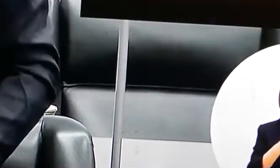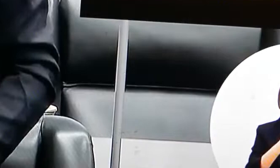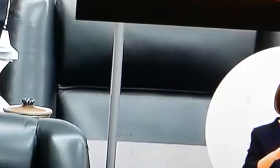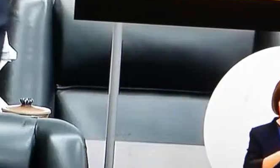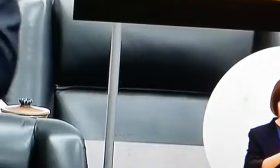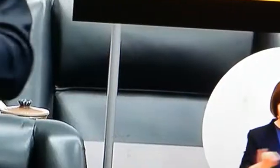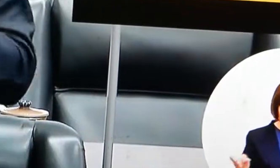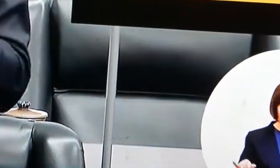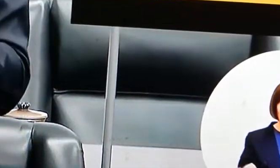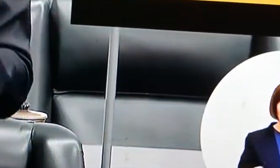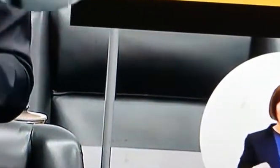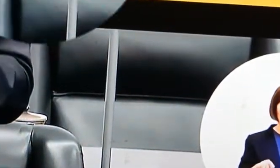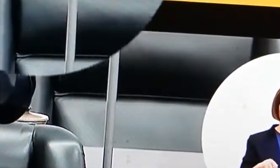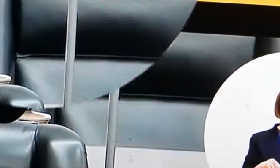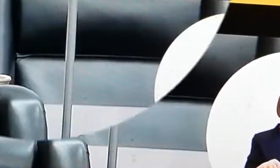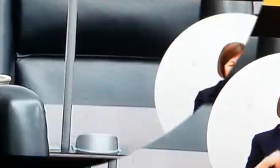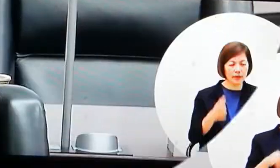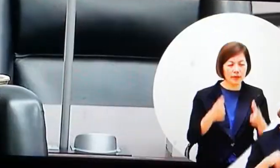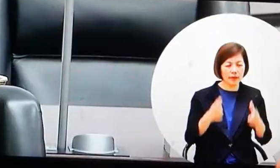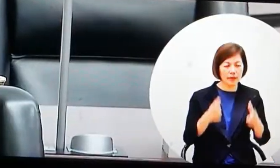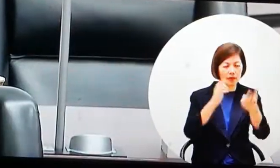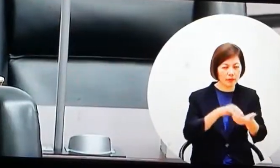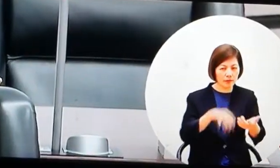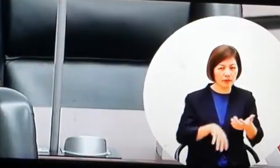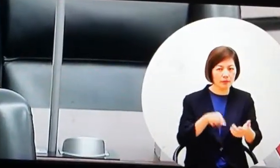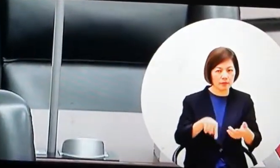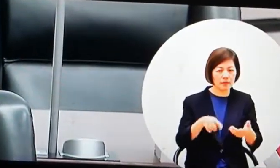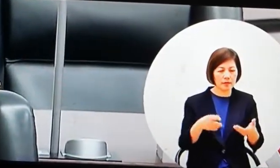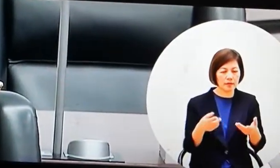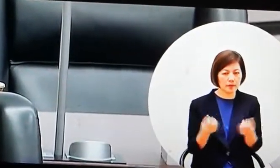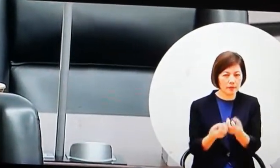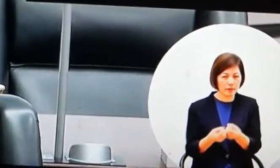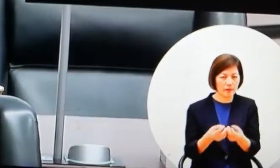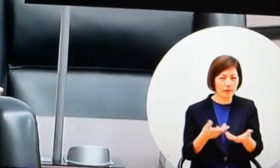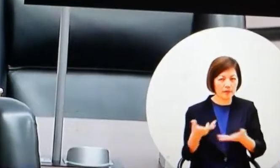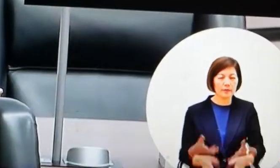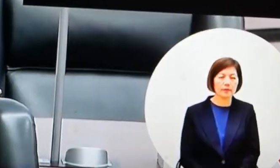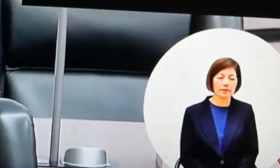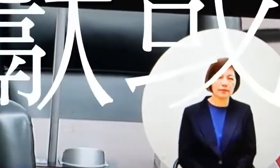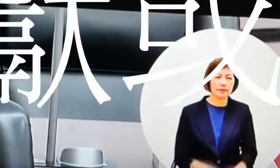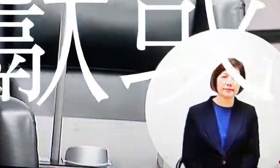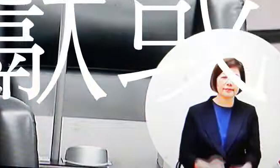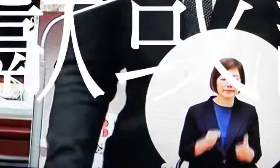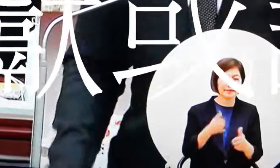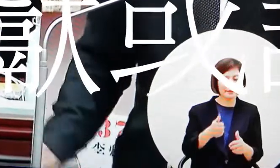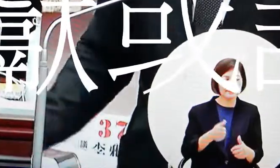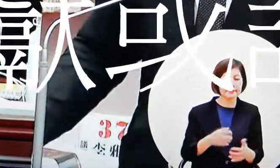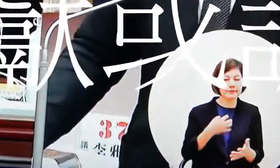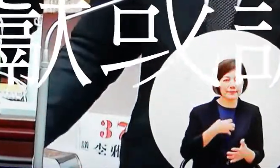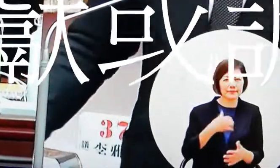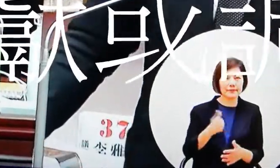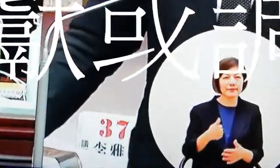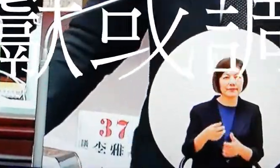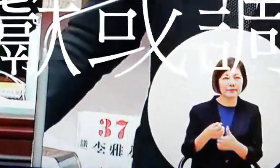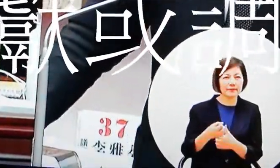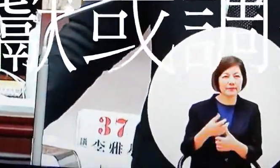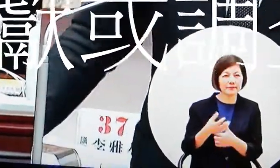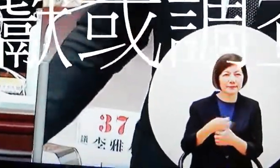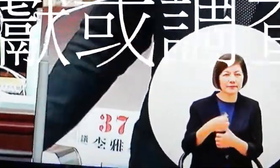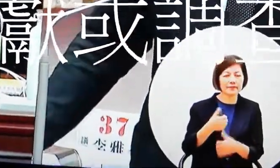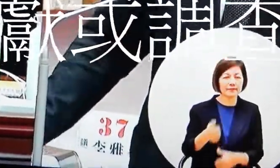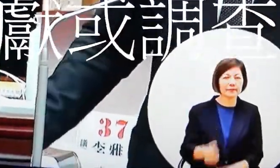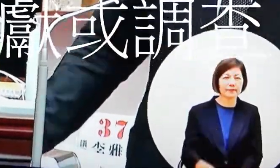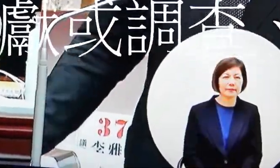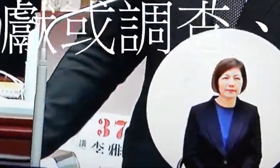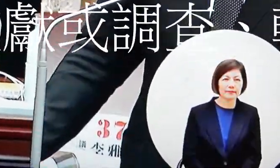地。我还是希望市政府去查清楚。市长答复。 市长请答我。 议长谢谢委员指教啊，高一